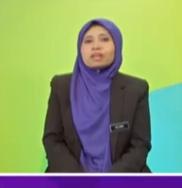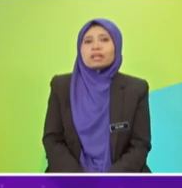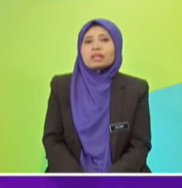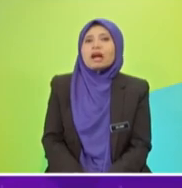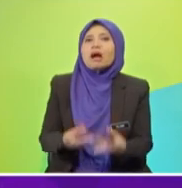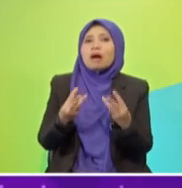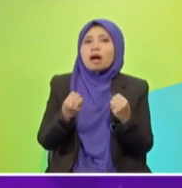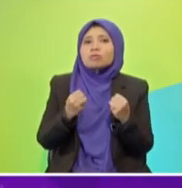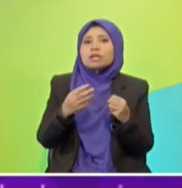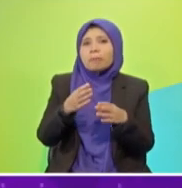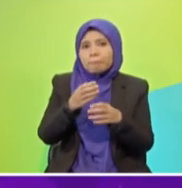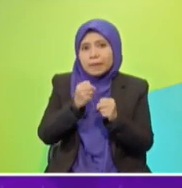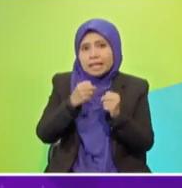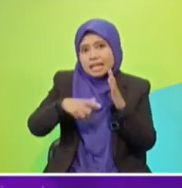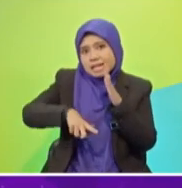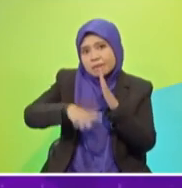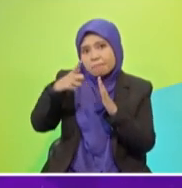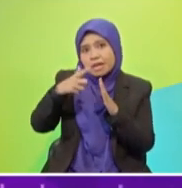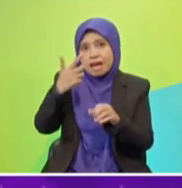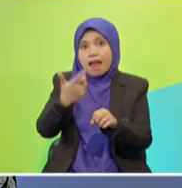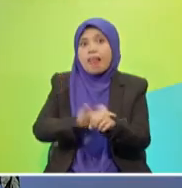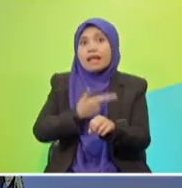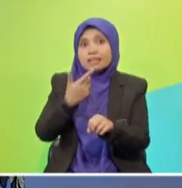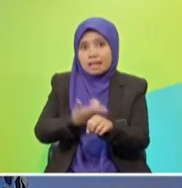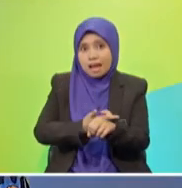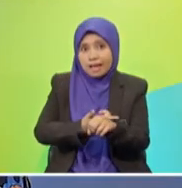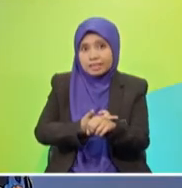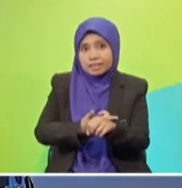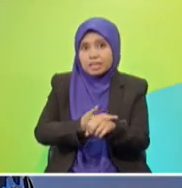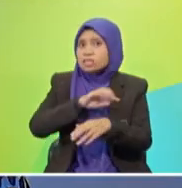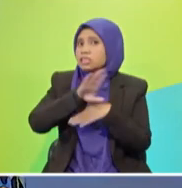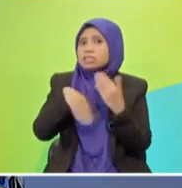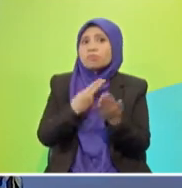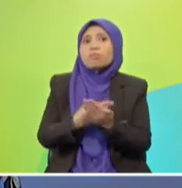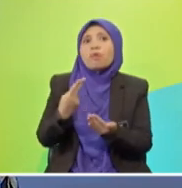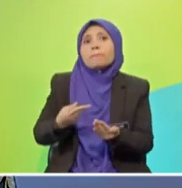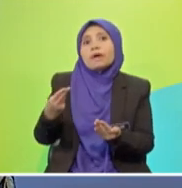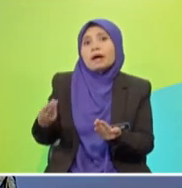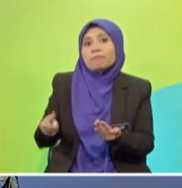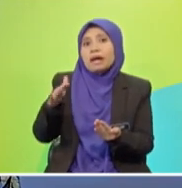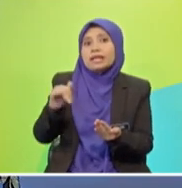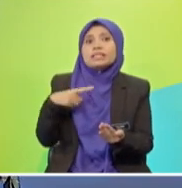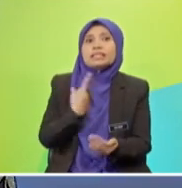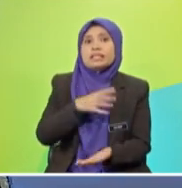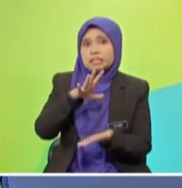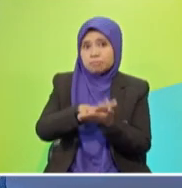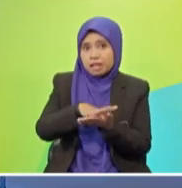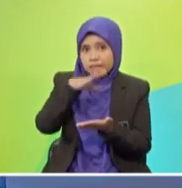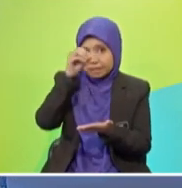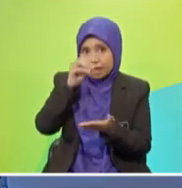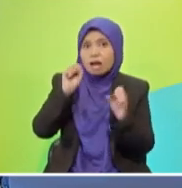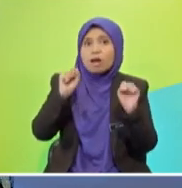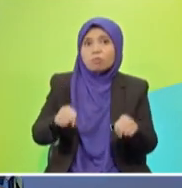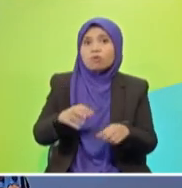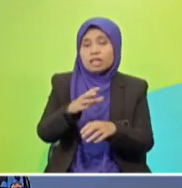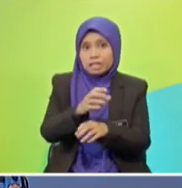pengukuhan cegu Oke kalau untuk mendapatkan latihan pengukuhan segala bahan-bahan yang kita pelajari Boleh dapatkan